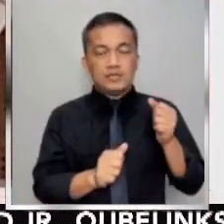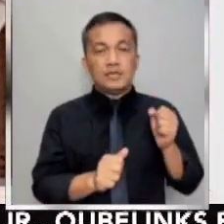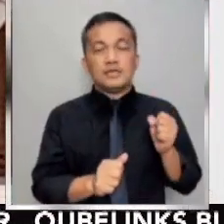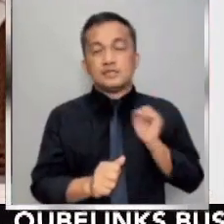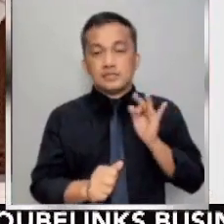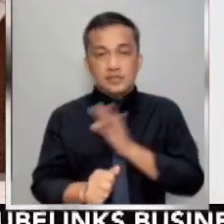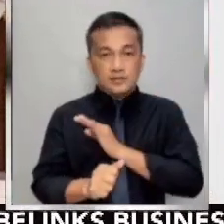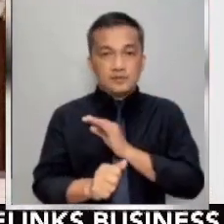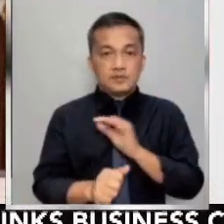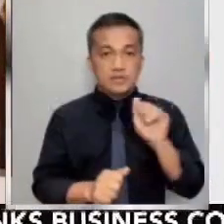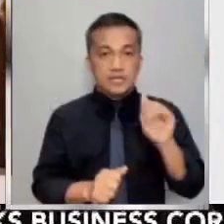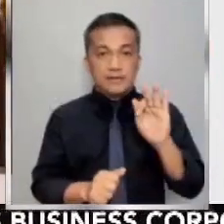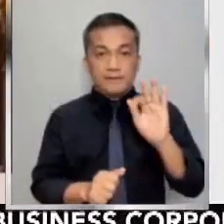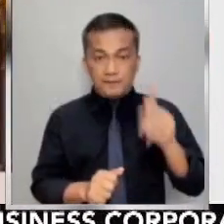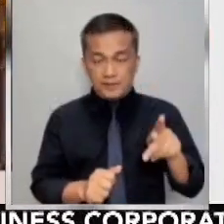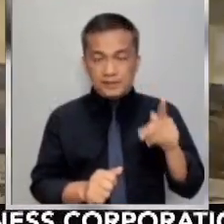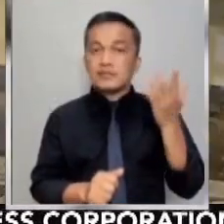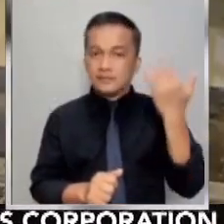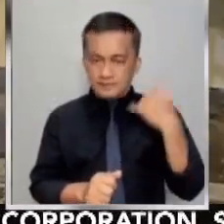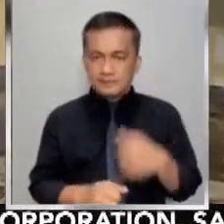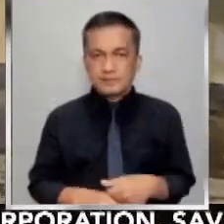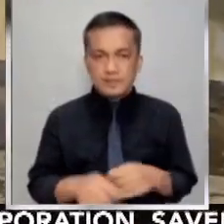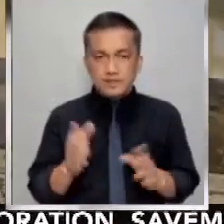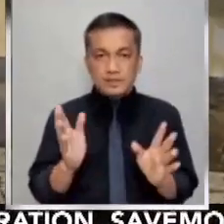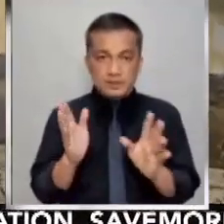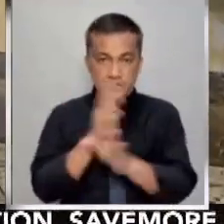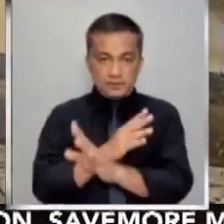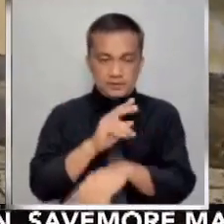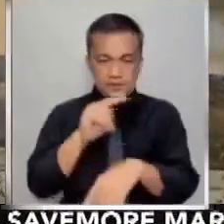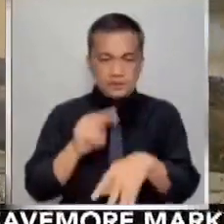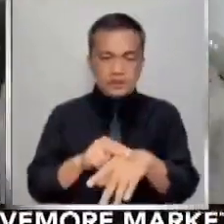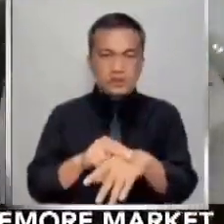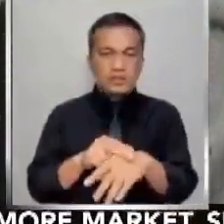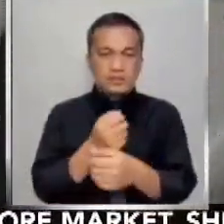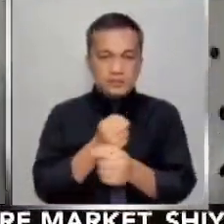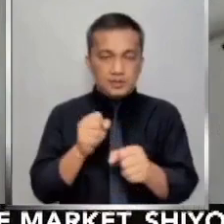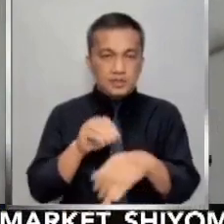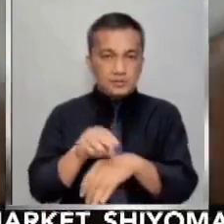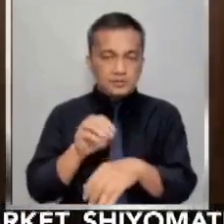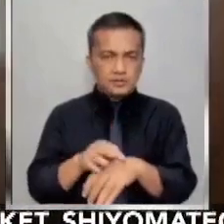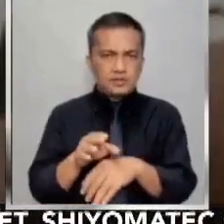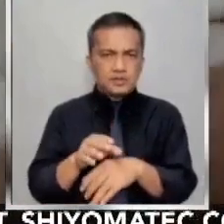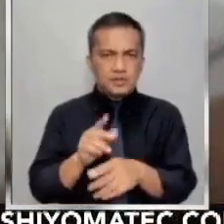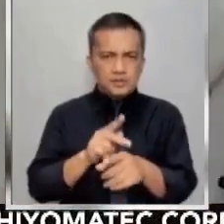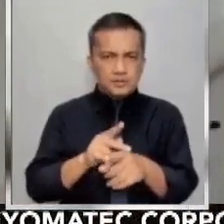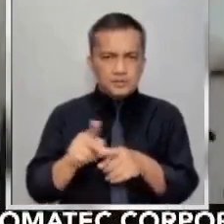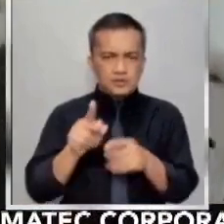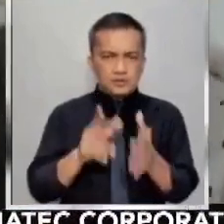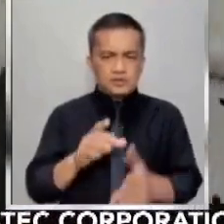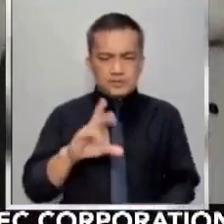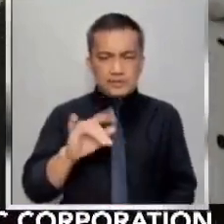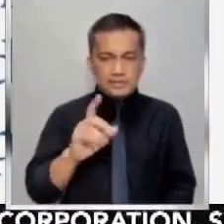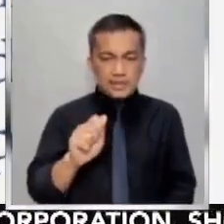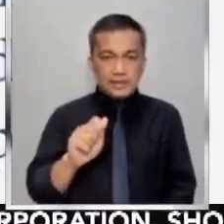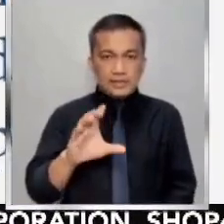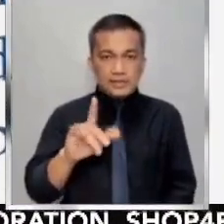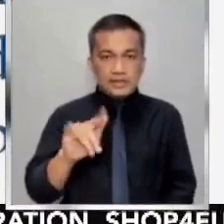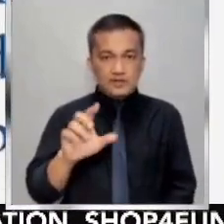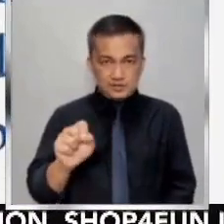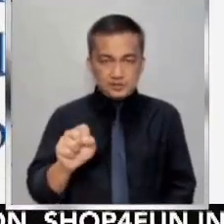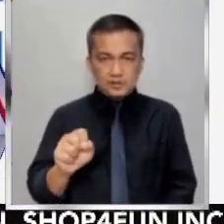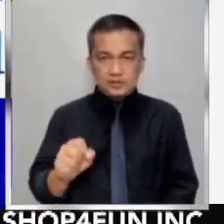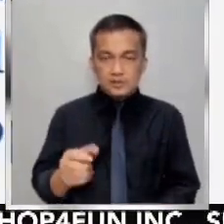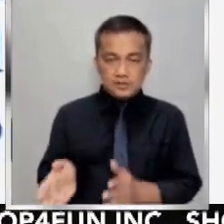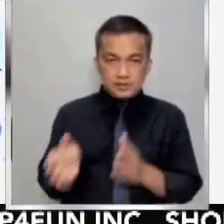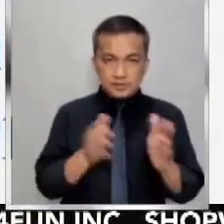of the Philippines. Pinalitan niya bilang National Security Advisor si Professor Clarita Carlos. Sa isang pahayag, inanunsyo ni